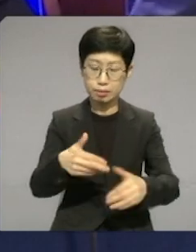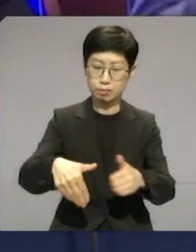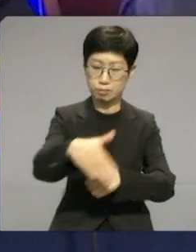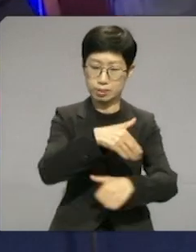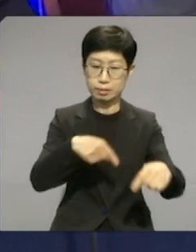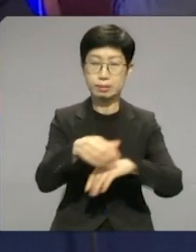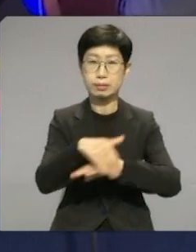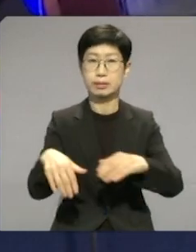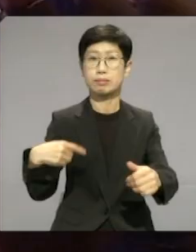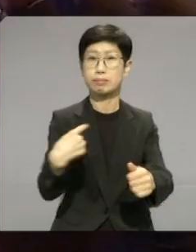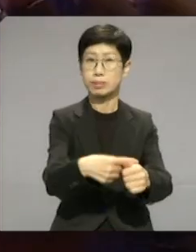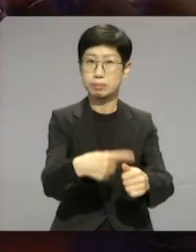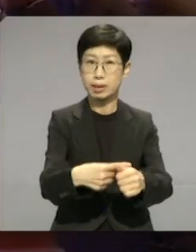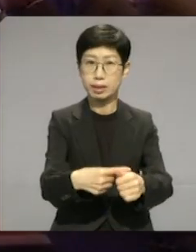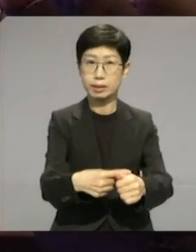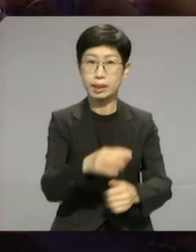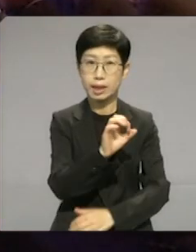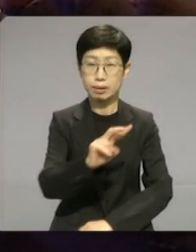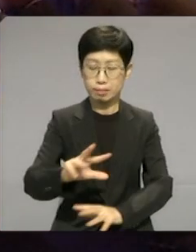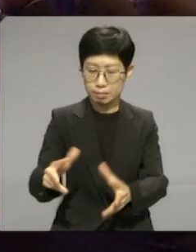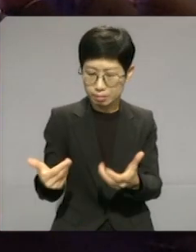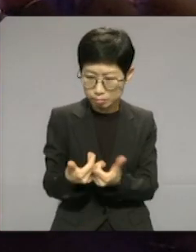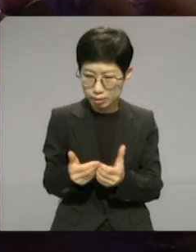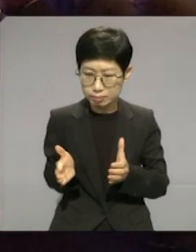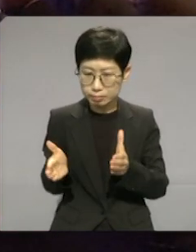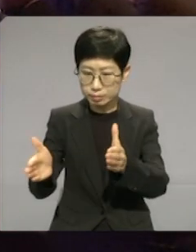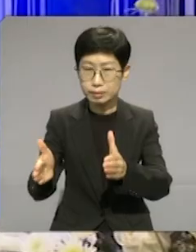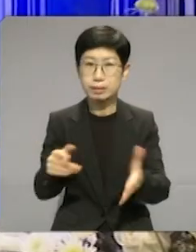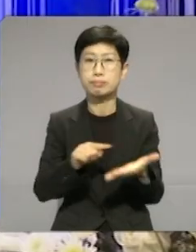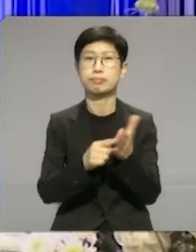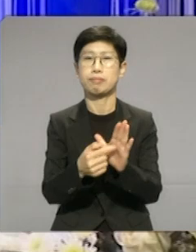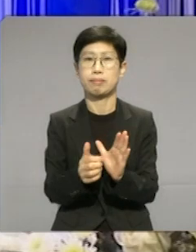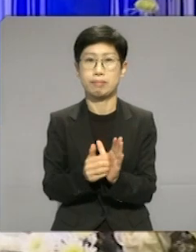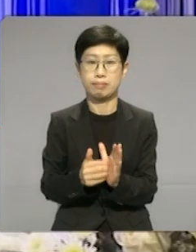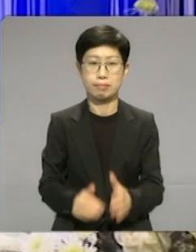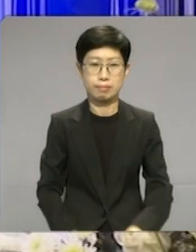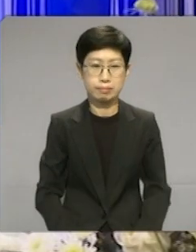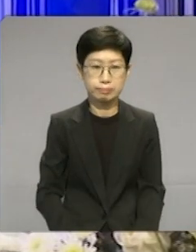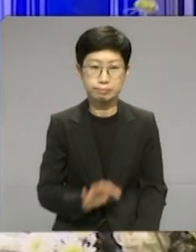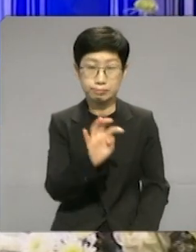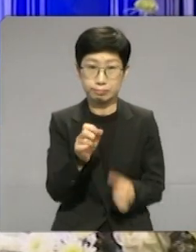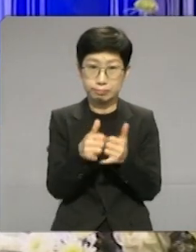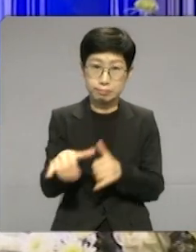정책을 비판하며 반 EU 노선을 밝혔습니다.